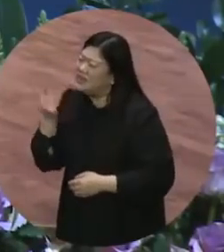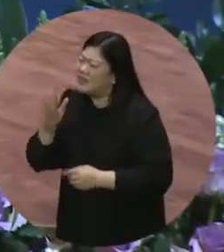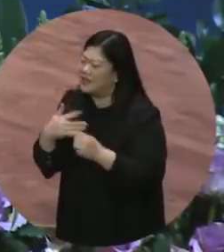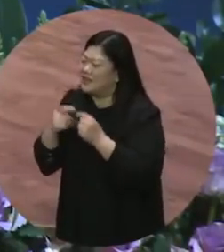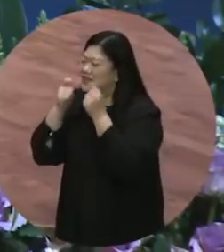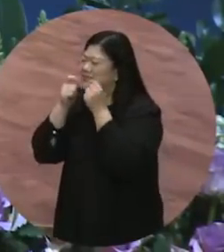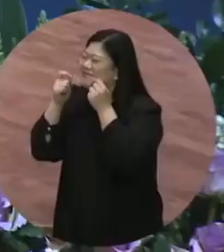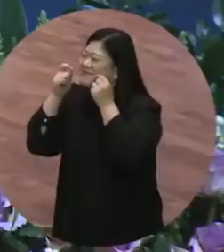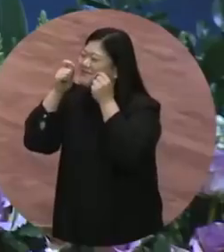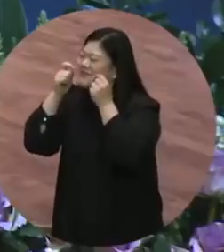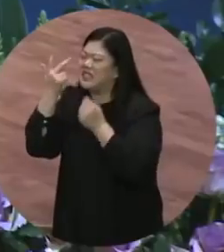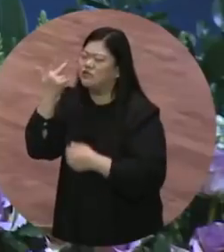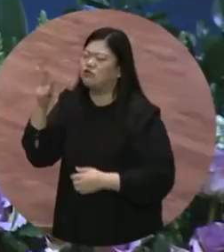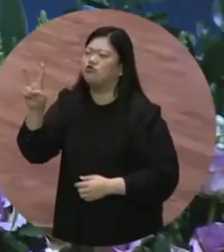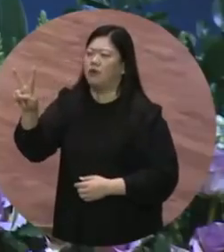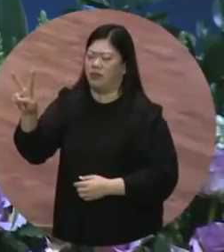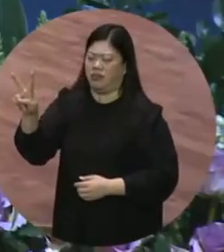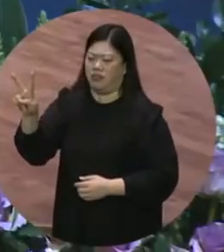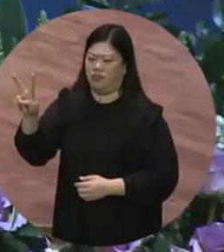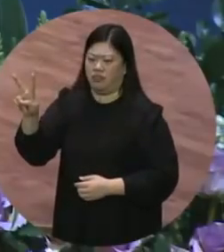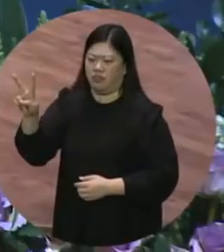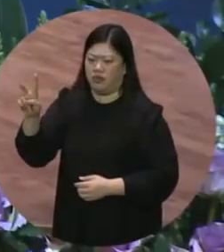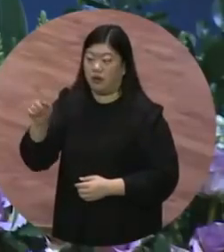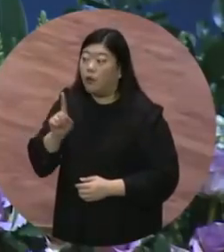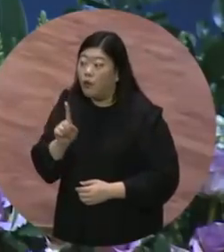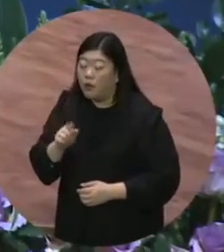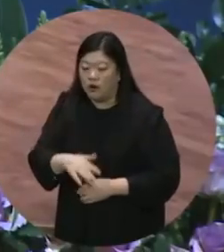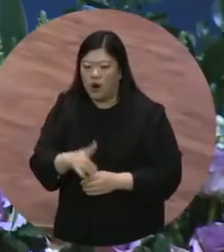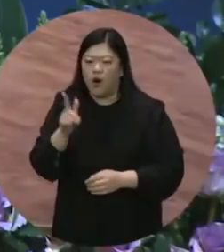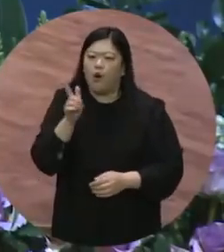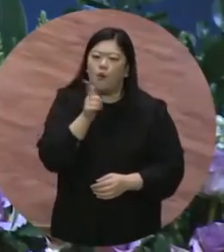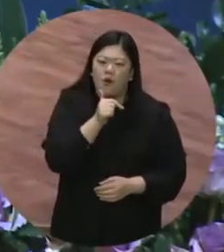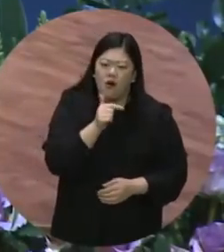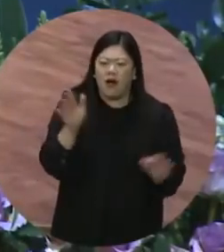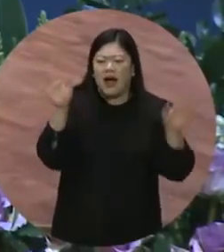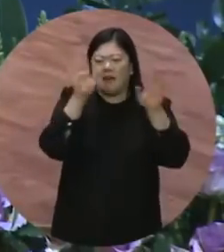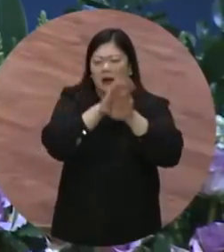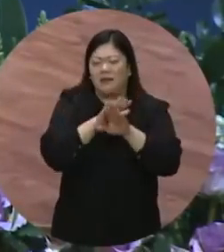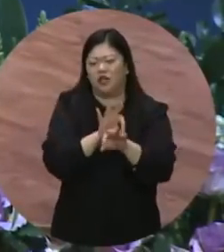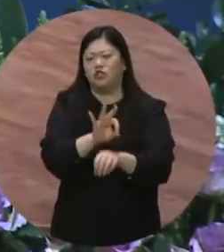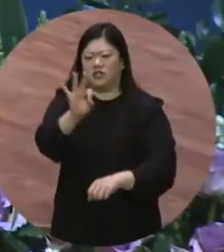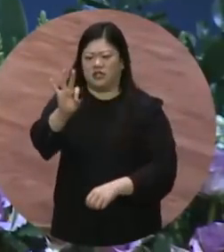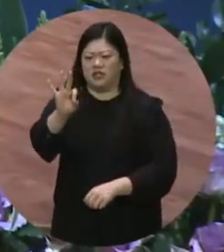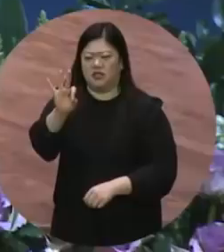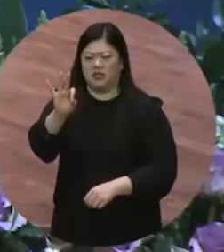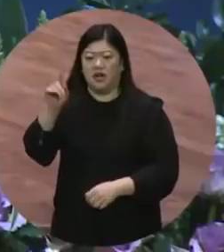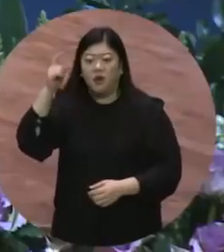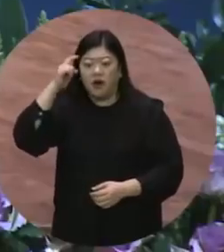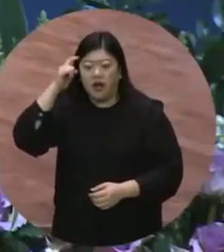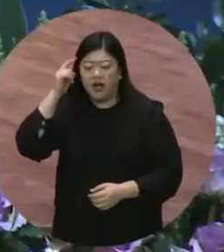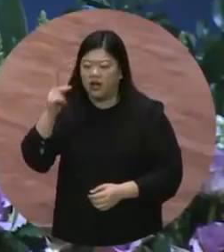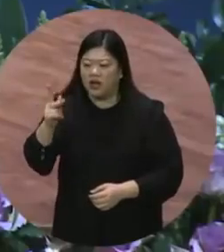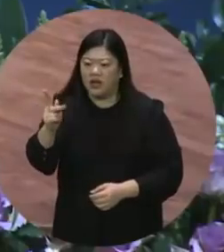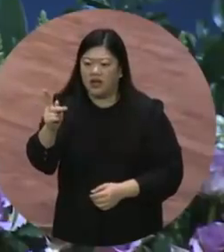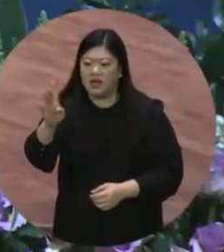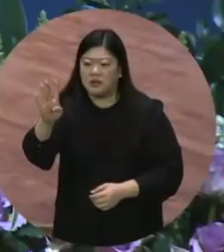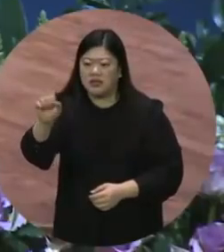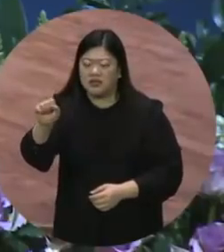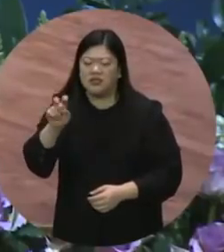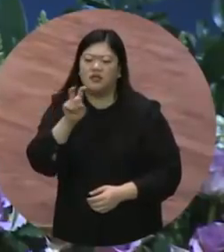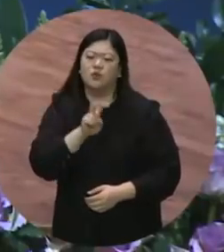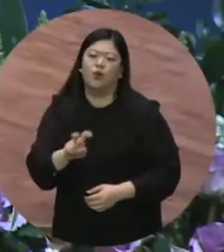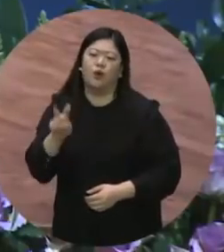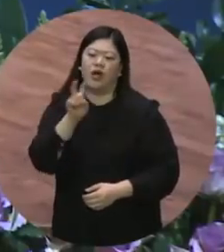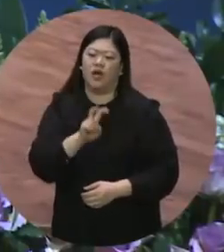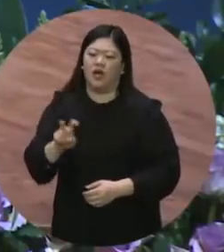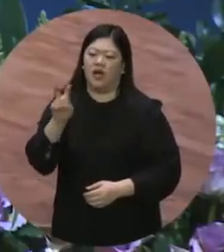웃습니까? 했더니 월요일 저녁 10시에 웃는다고 합니다. 왜 그래? 했더니 가요 무대를 해서 그때 첫 번째 웃고 그 두